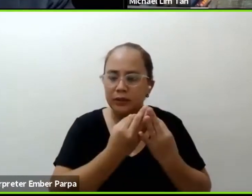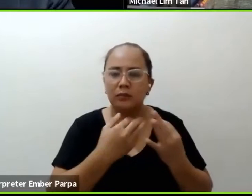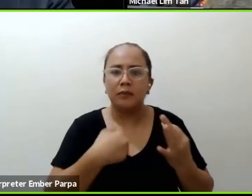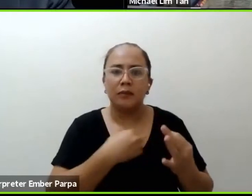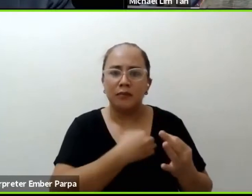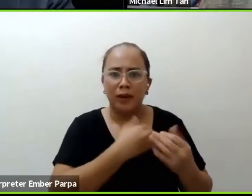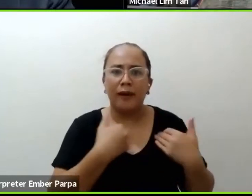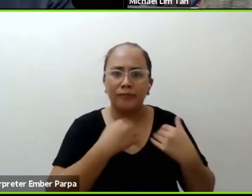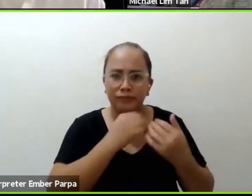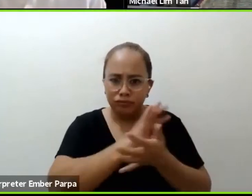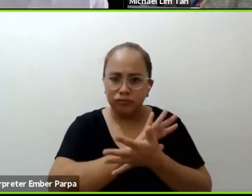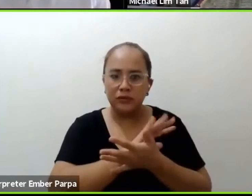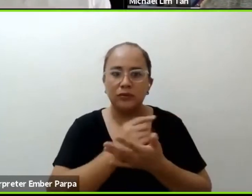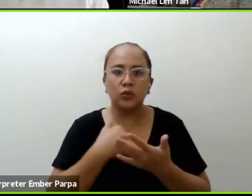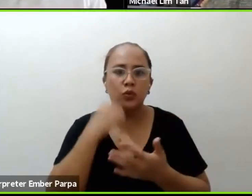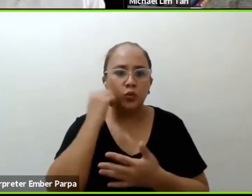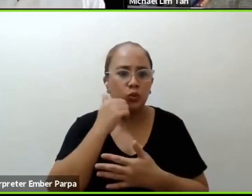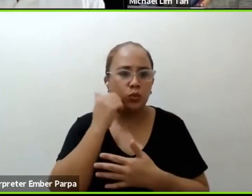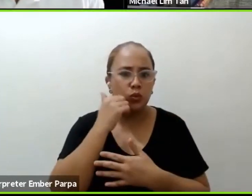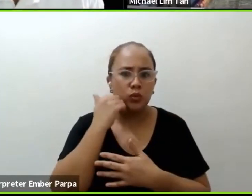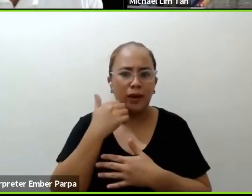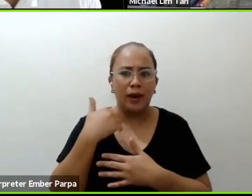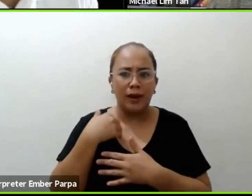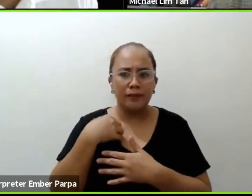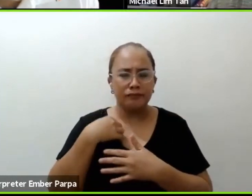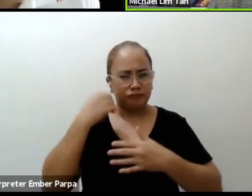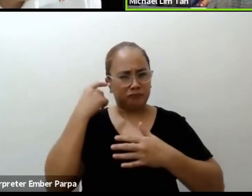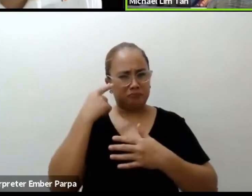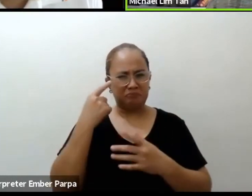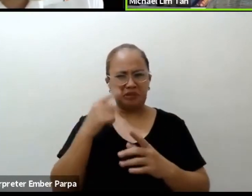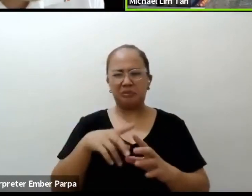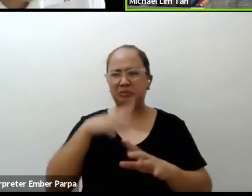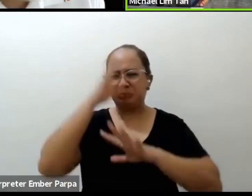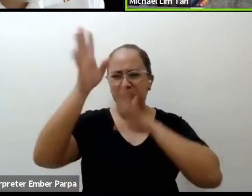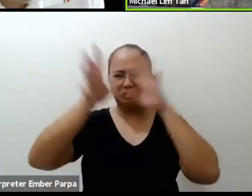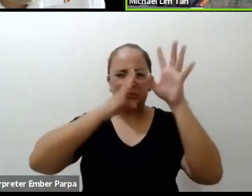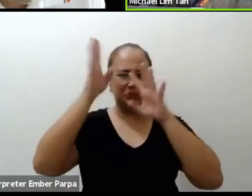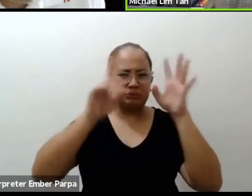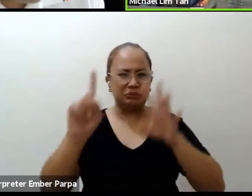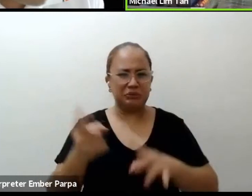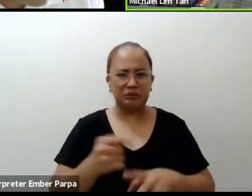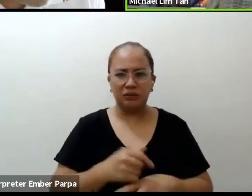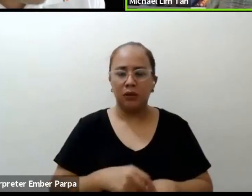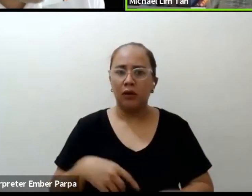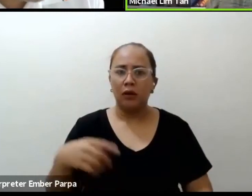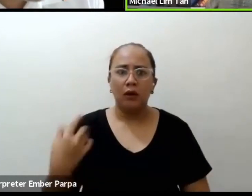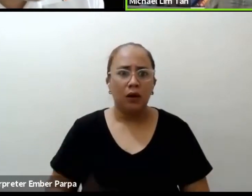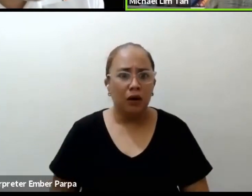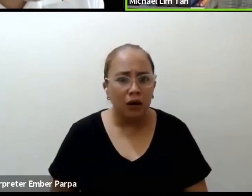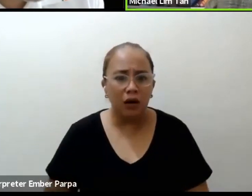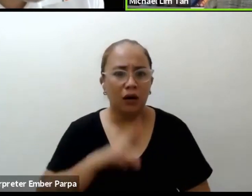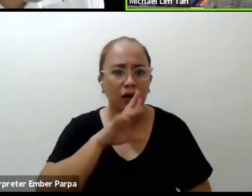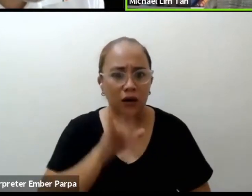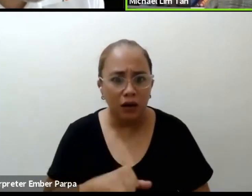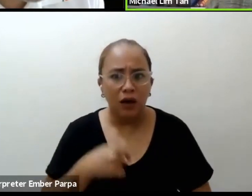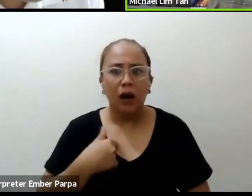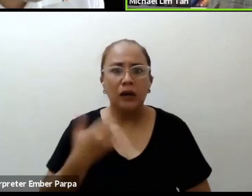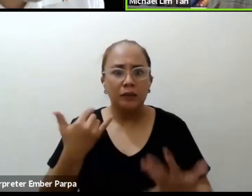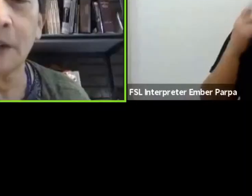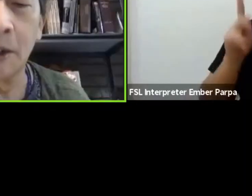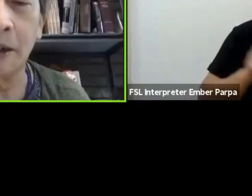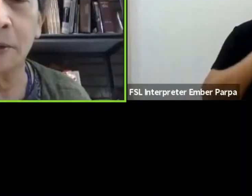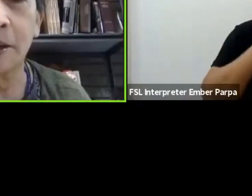very often, may mga taong cynical, sabi nila gawa-gawa lang yan. And I cannot believe that there are still people who believe